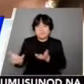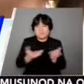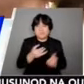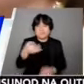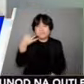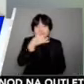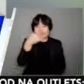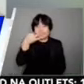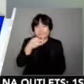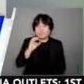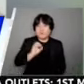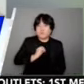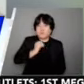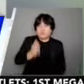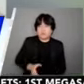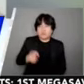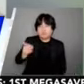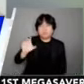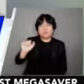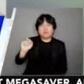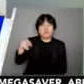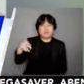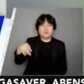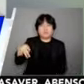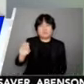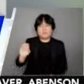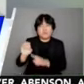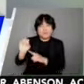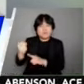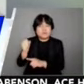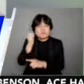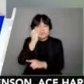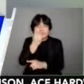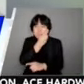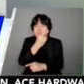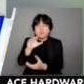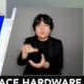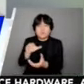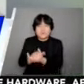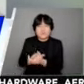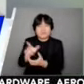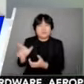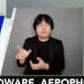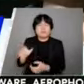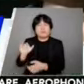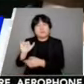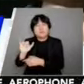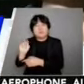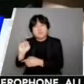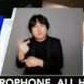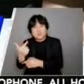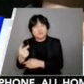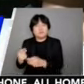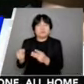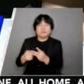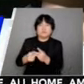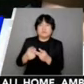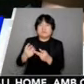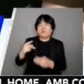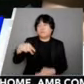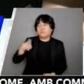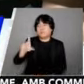Duterte, Davao City Congressman Paulo Duterte at dating Duterte Presidential Economic Advisor Michael Yang. Ayon kay